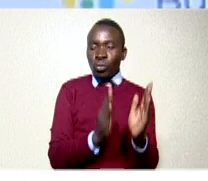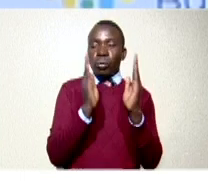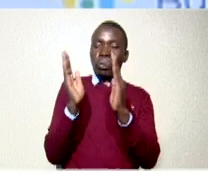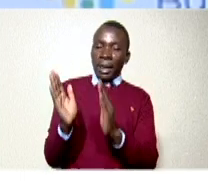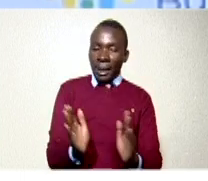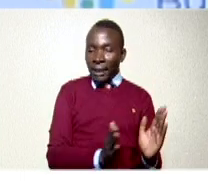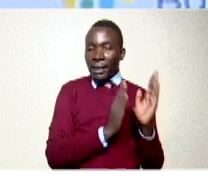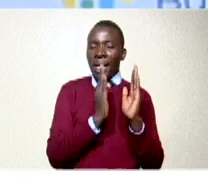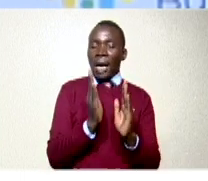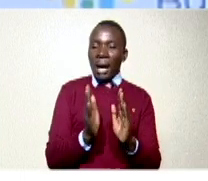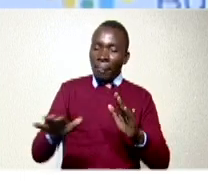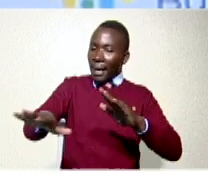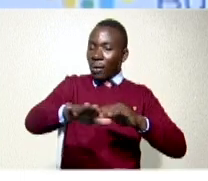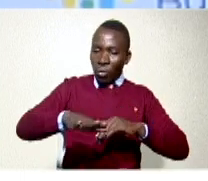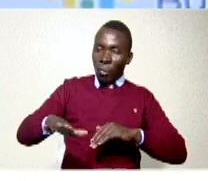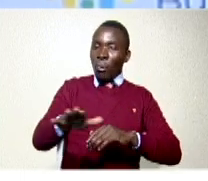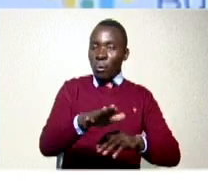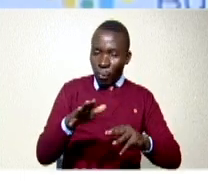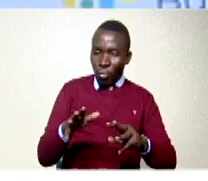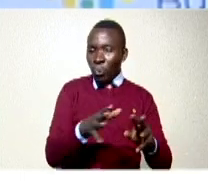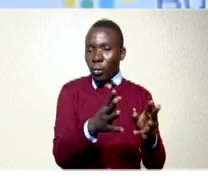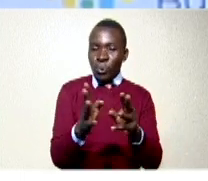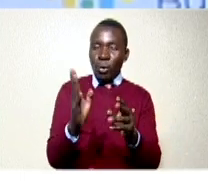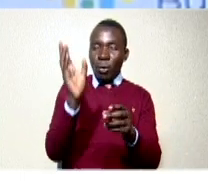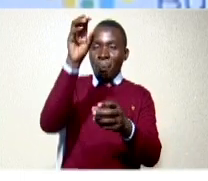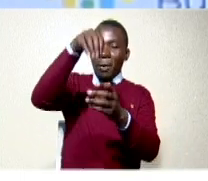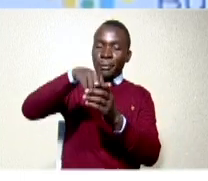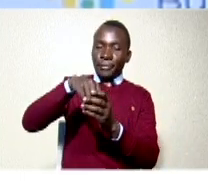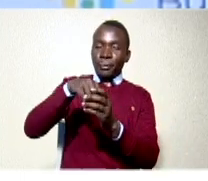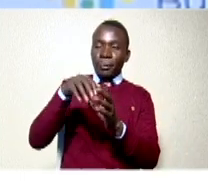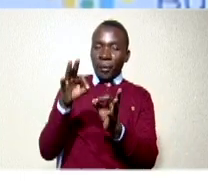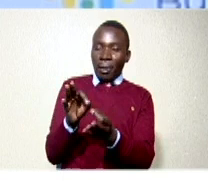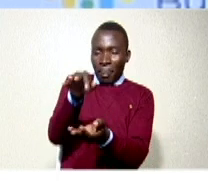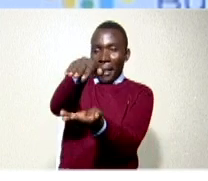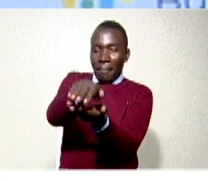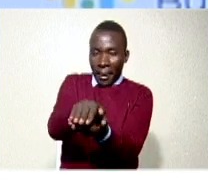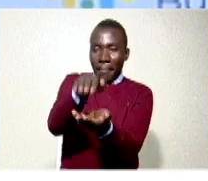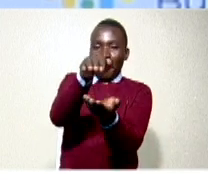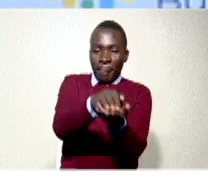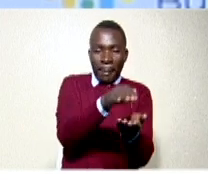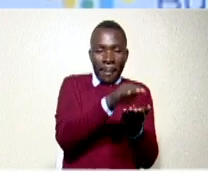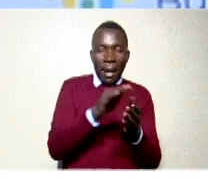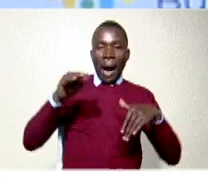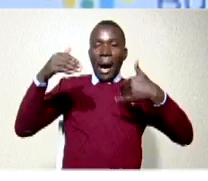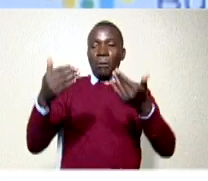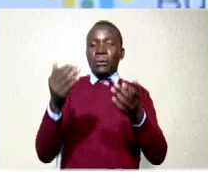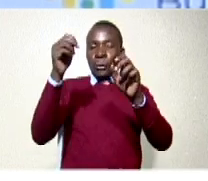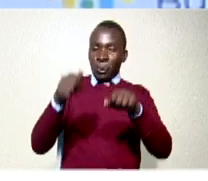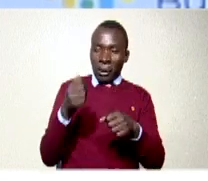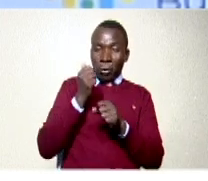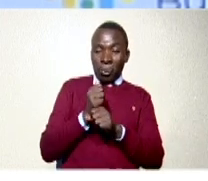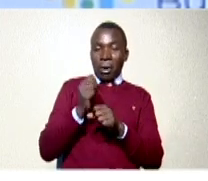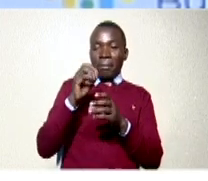bayitunganya, uko bazayishyira mu bipfunyiko byayipfunyitsemo? Ni gute twakora ku buryo muri